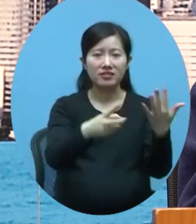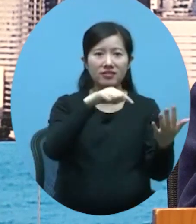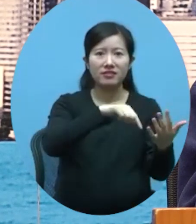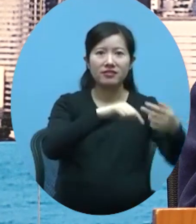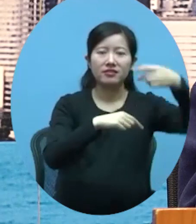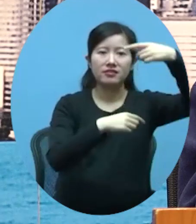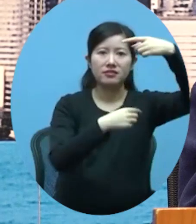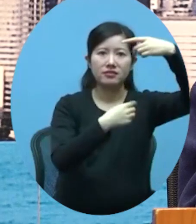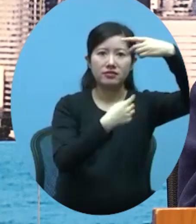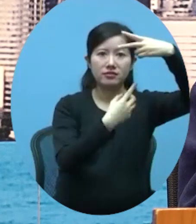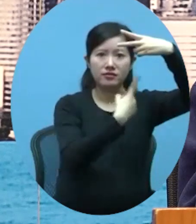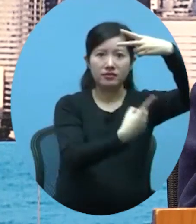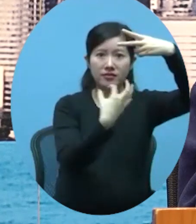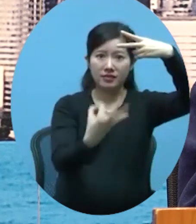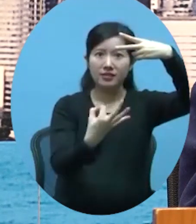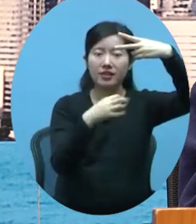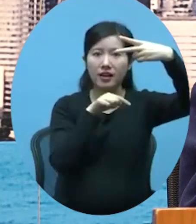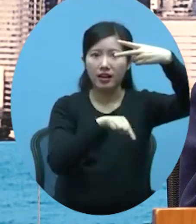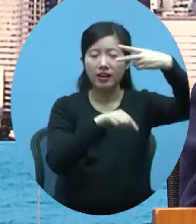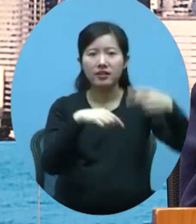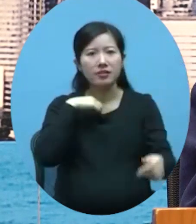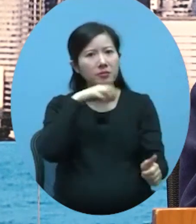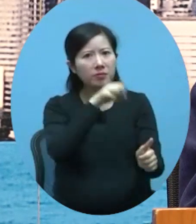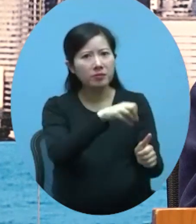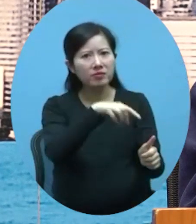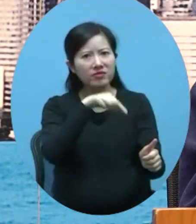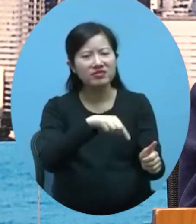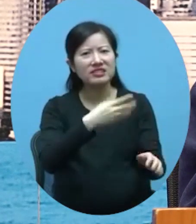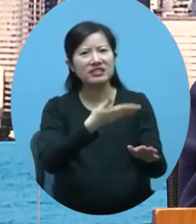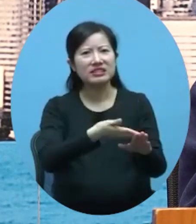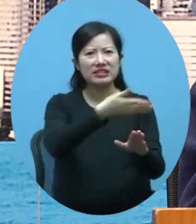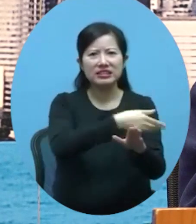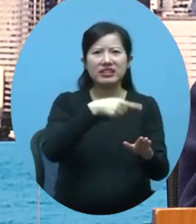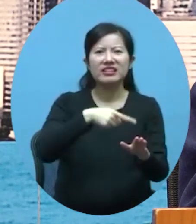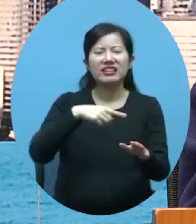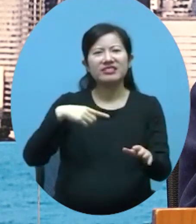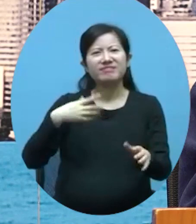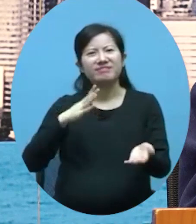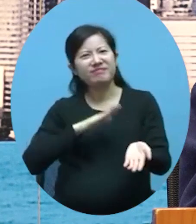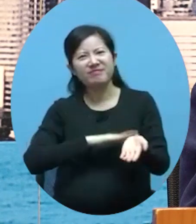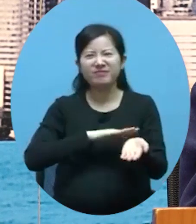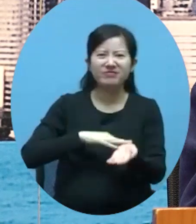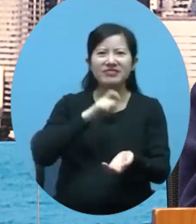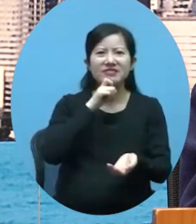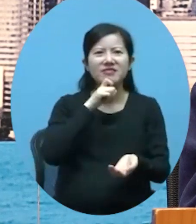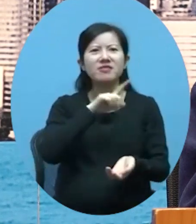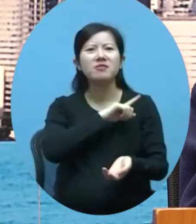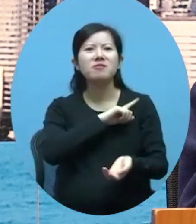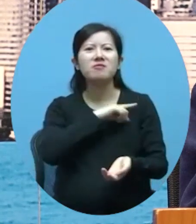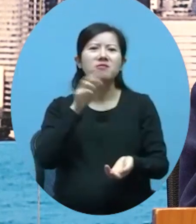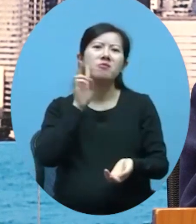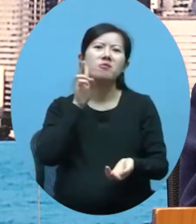13日那我们问到她其实之前是有点不舒服的但是自己就觉得痊愈了但是